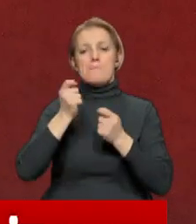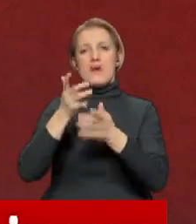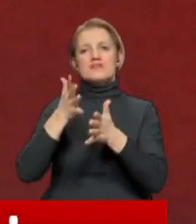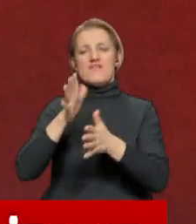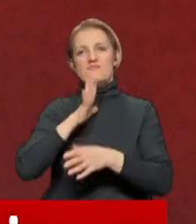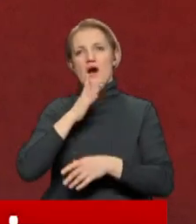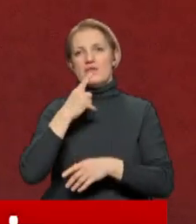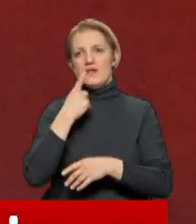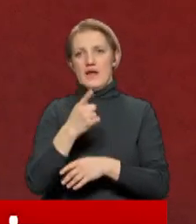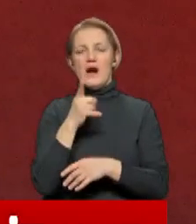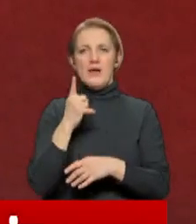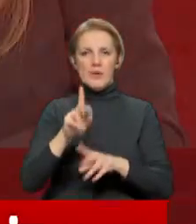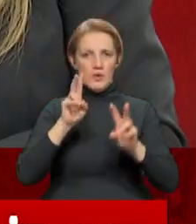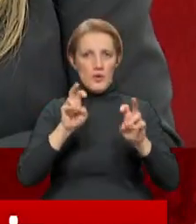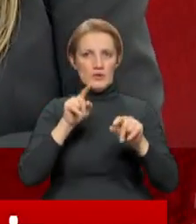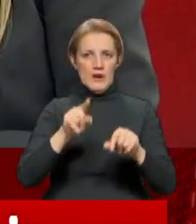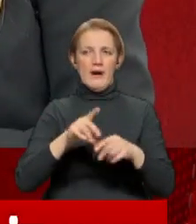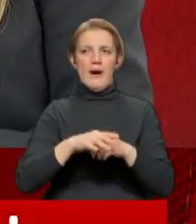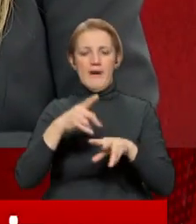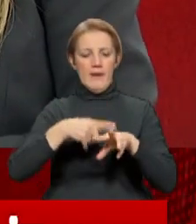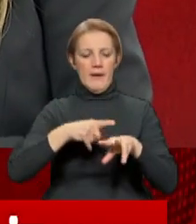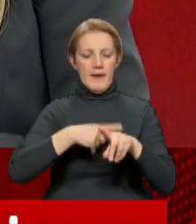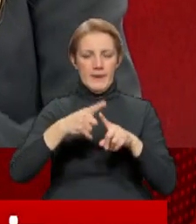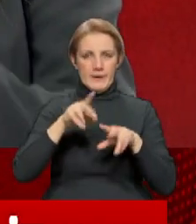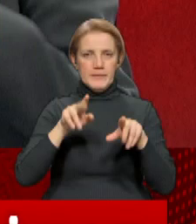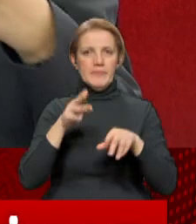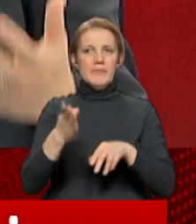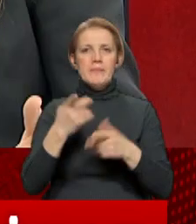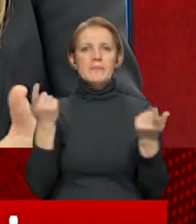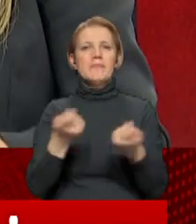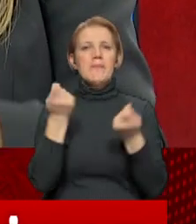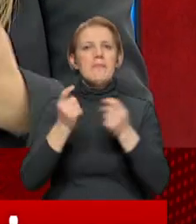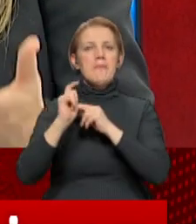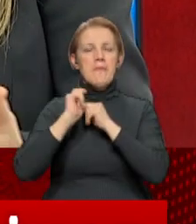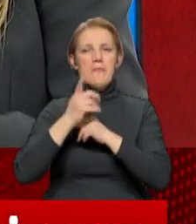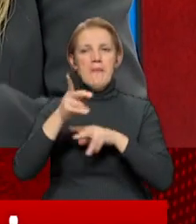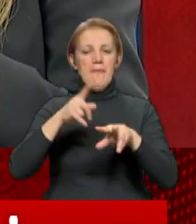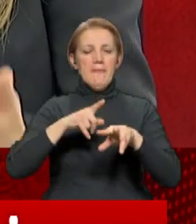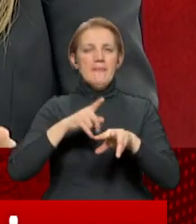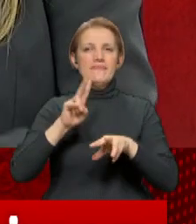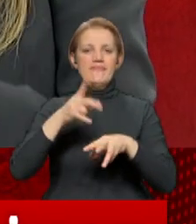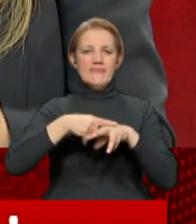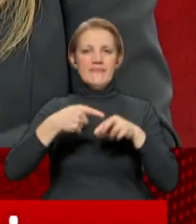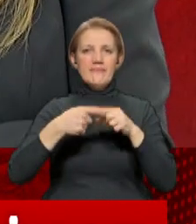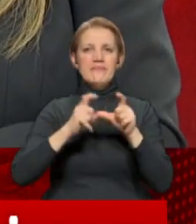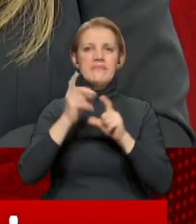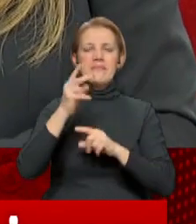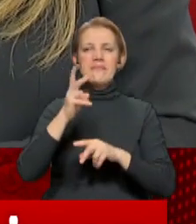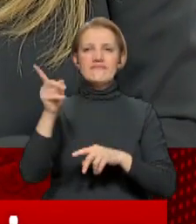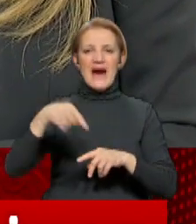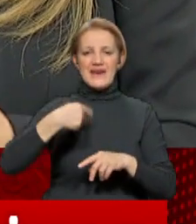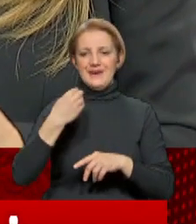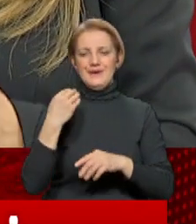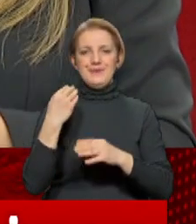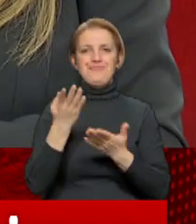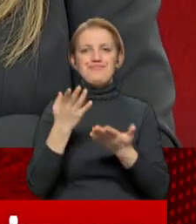maliyeti var dedi. Şimdi bu tür konular, yani EYT gibi, çalışanların üzerindeki vergi yükü gibi, bütün bunlar